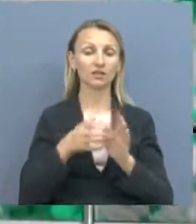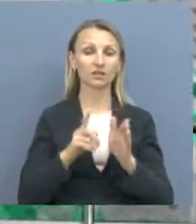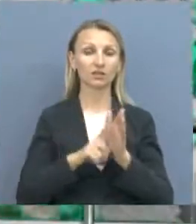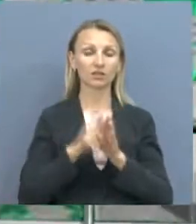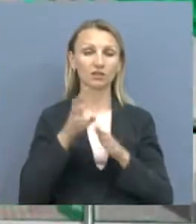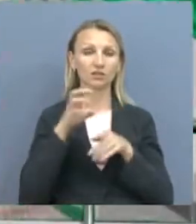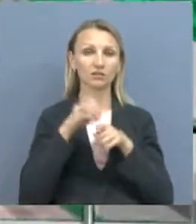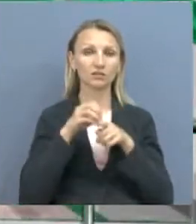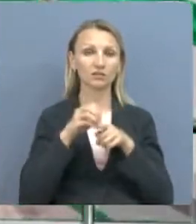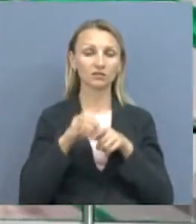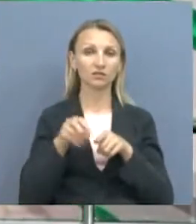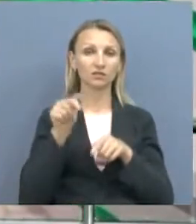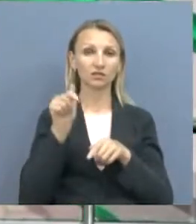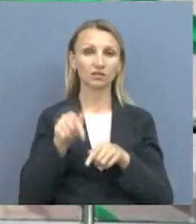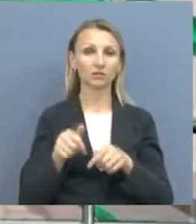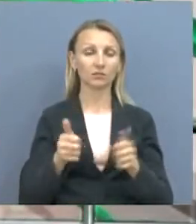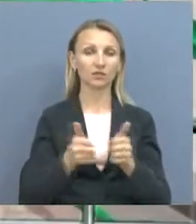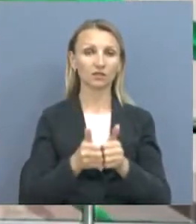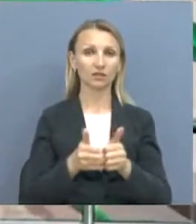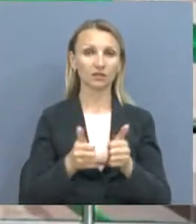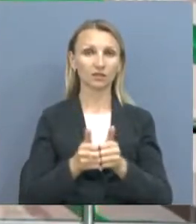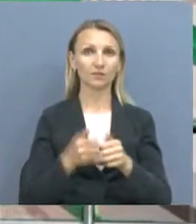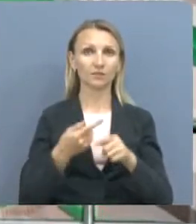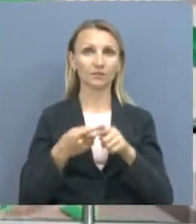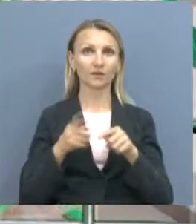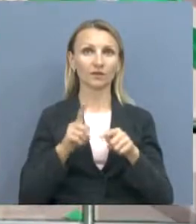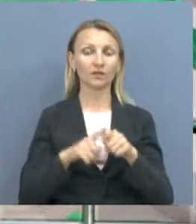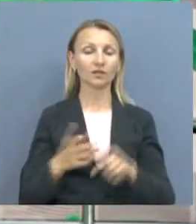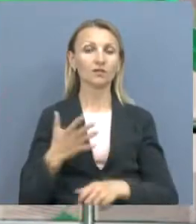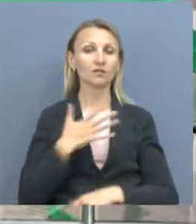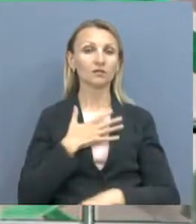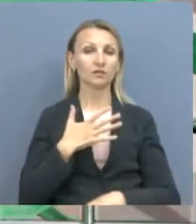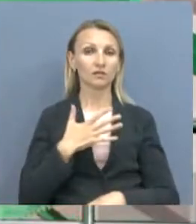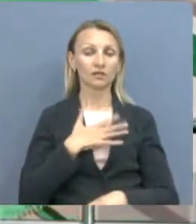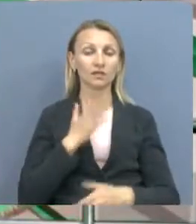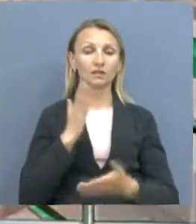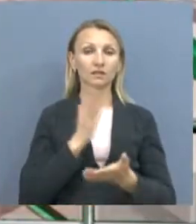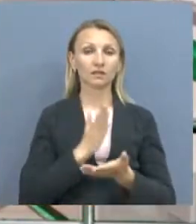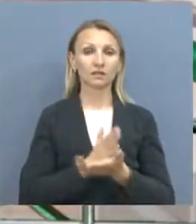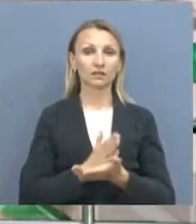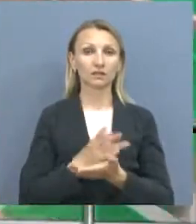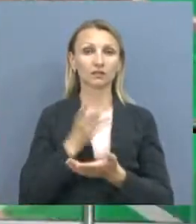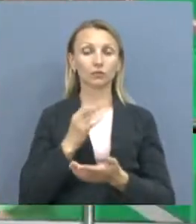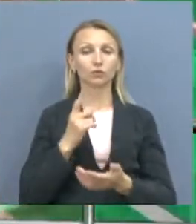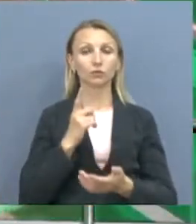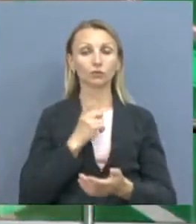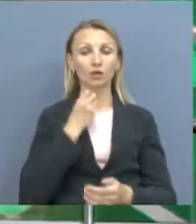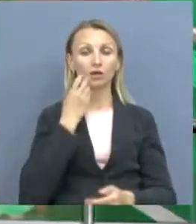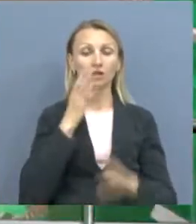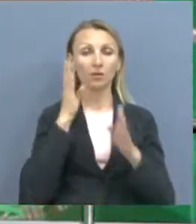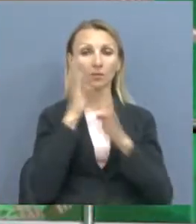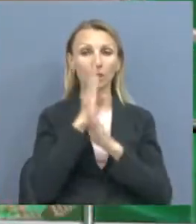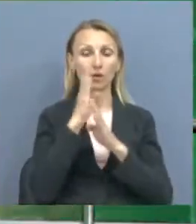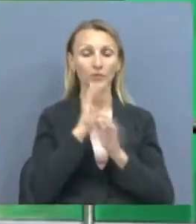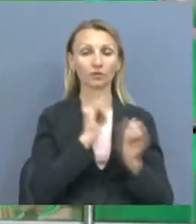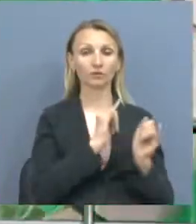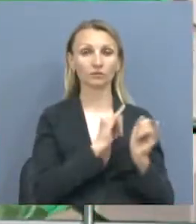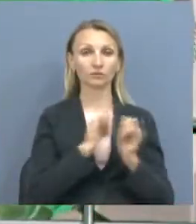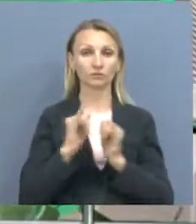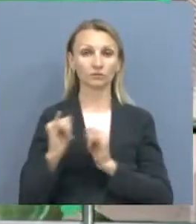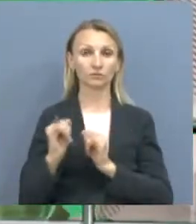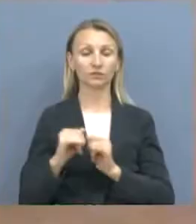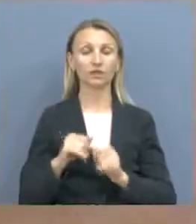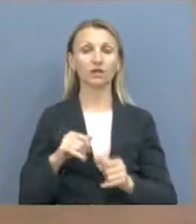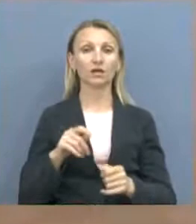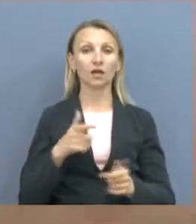съедает собратьев по стае. Имеет способность к передышке, чтобы переждать, например, плохую погоду. Итак, готовы ли аграрии